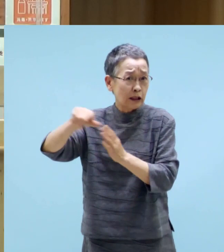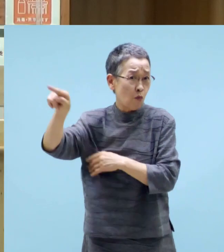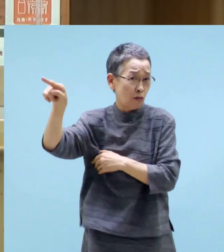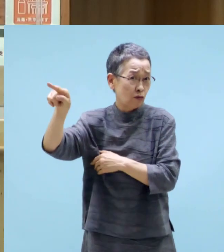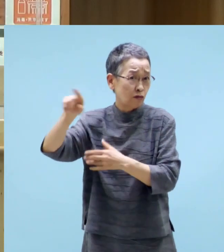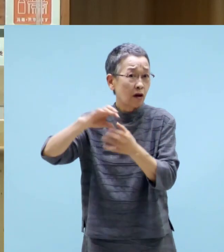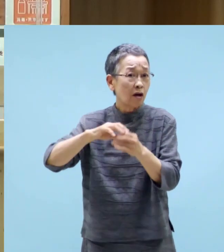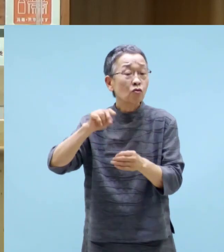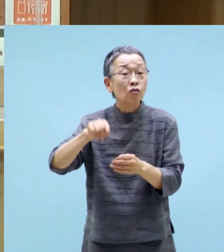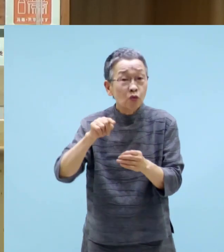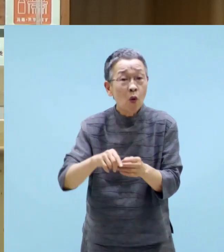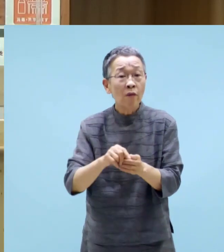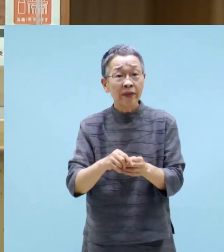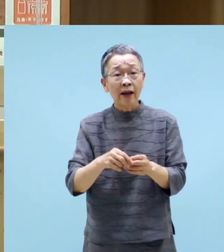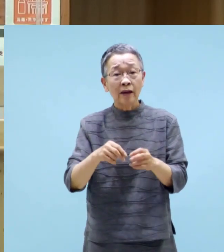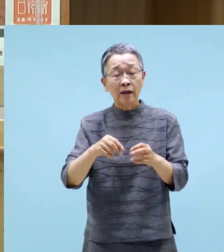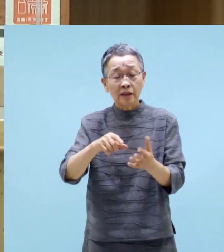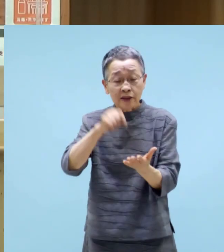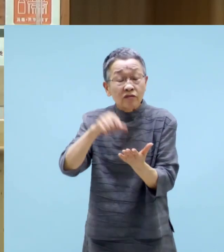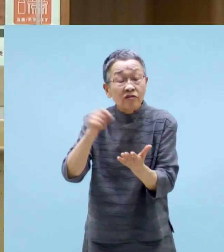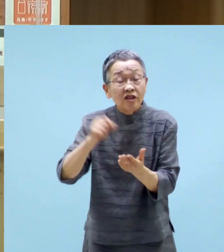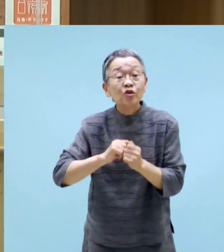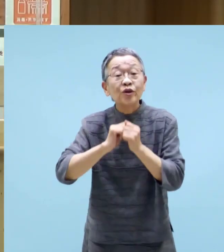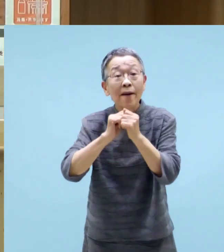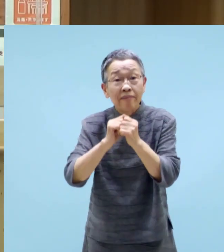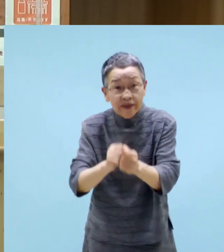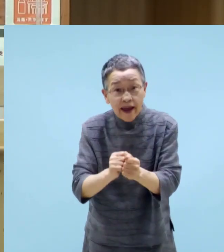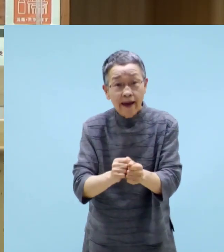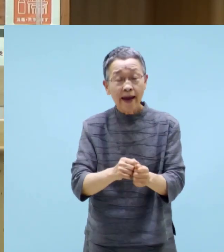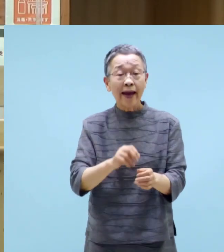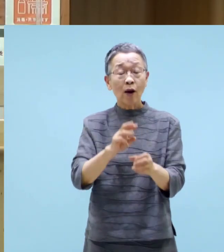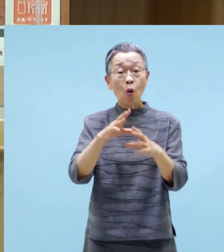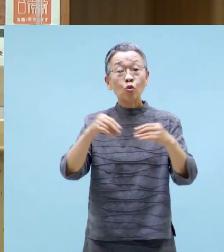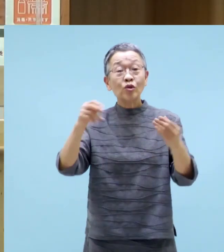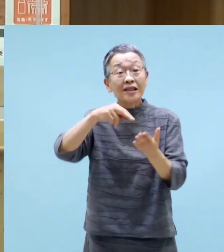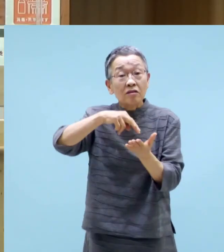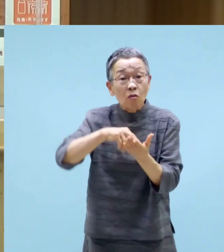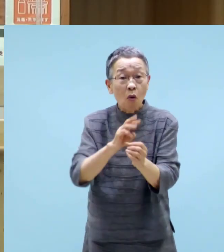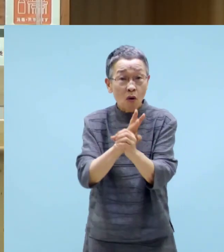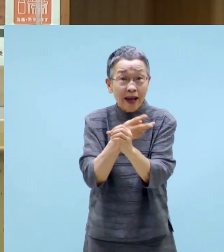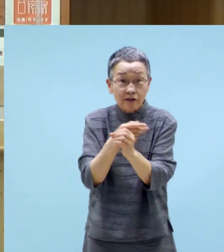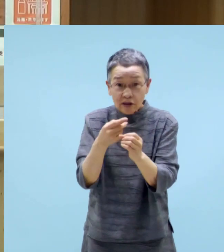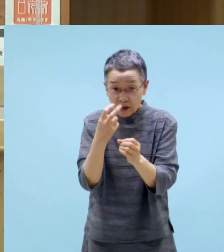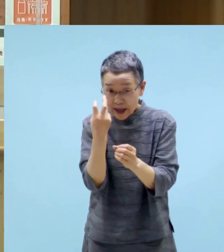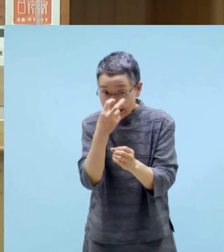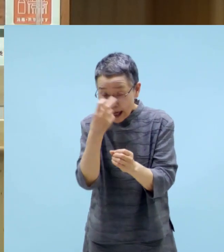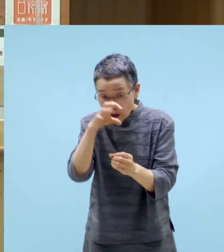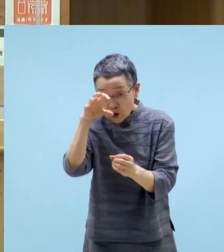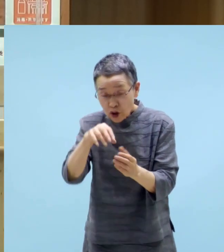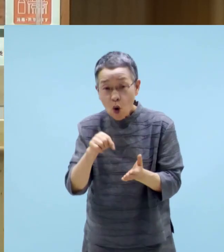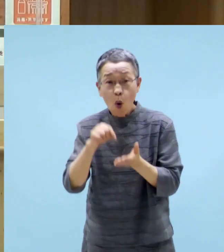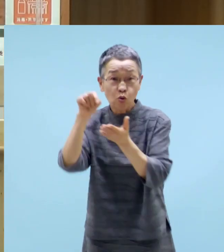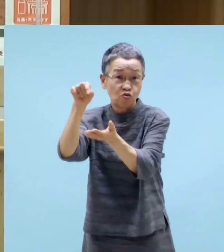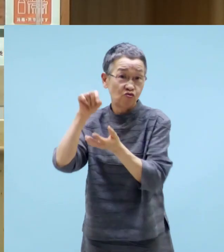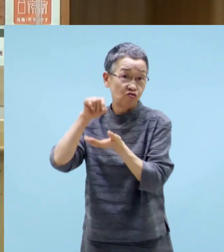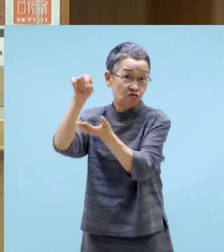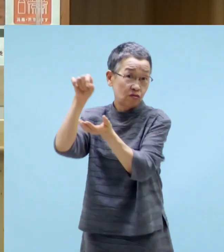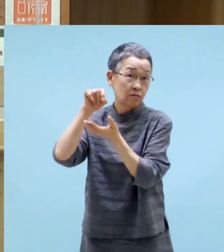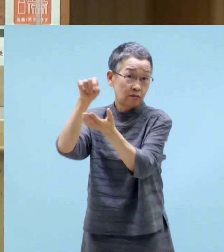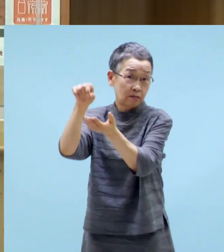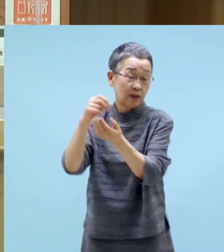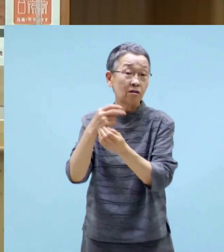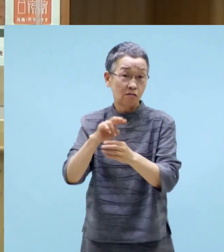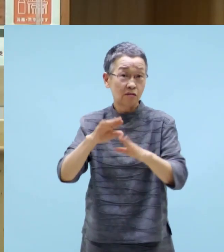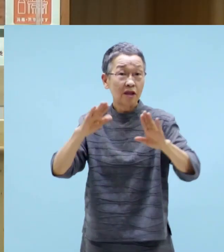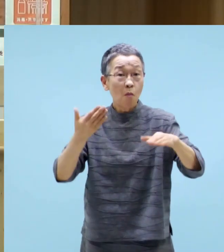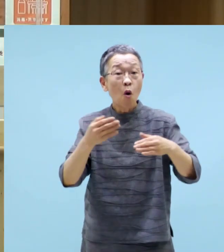に送る。でうちの場合ゲノム解析して、どうとしても変異株の特定を行った上で最終的にま